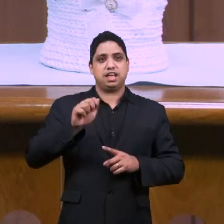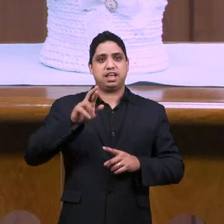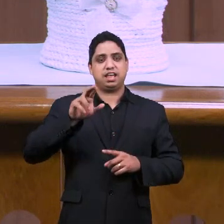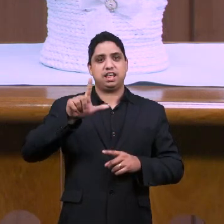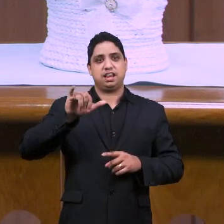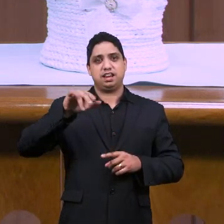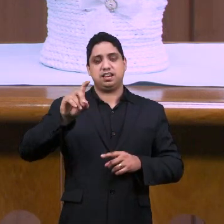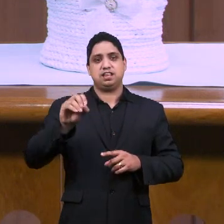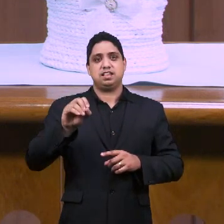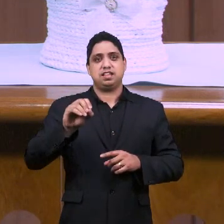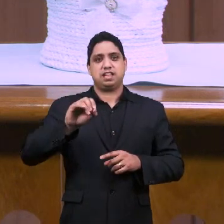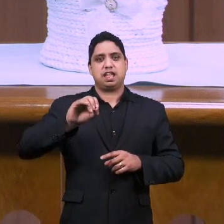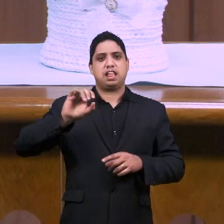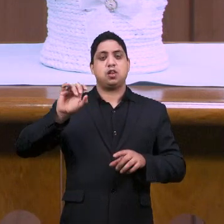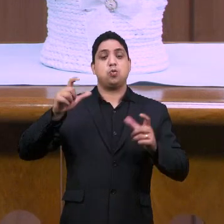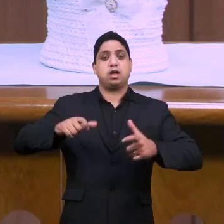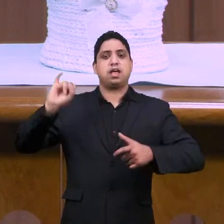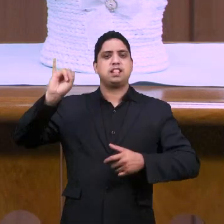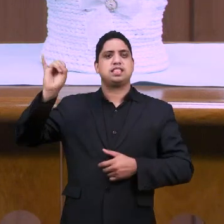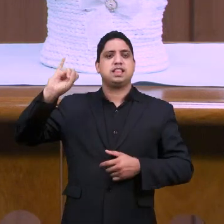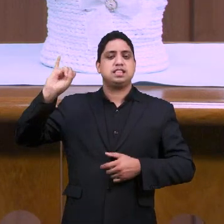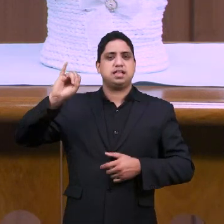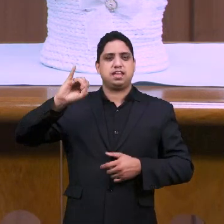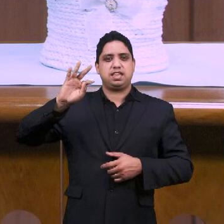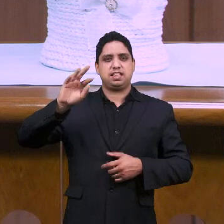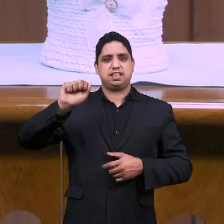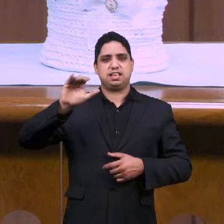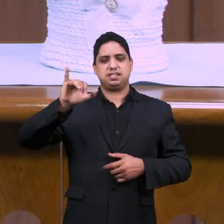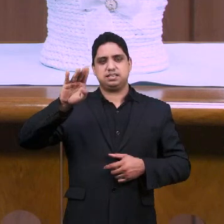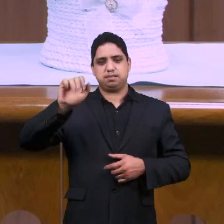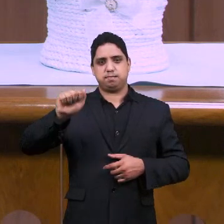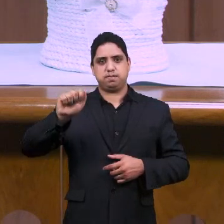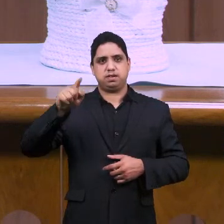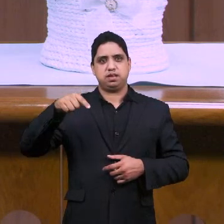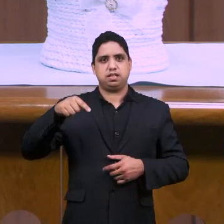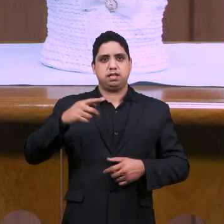Notre frère Juan Arlindo Brito.